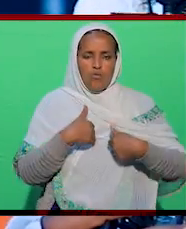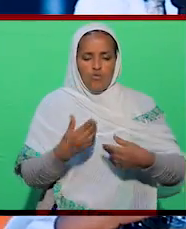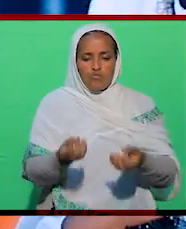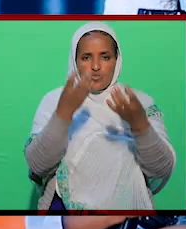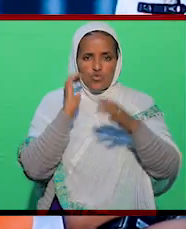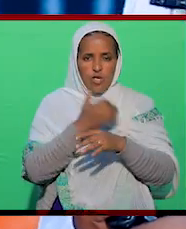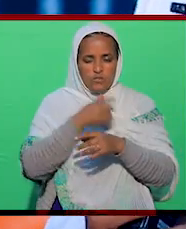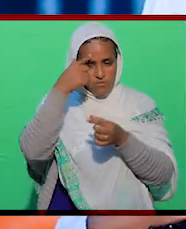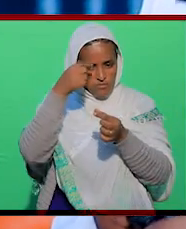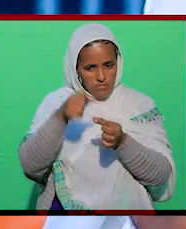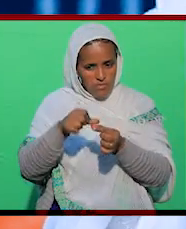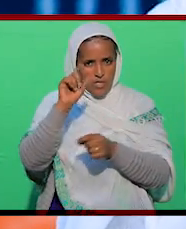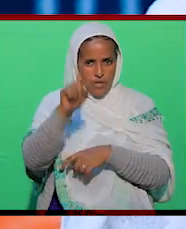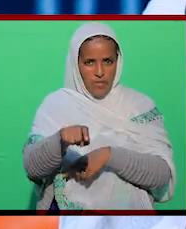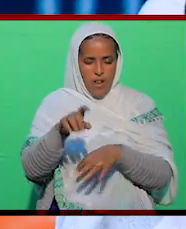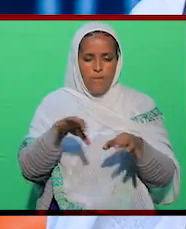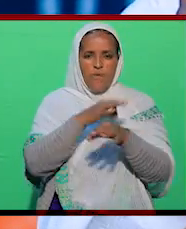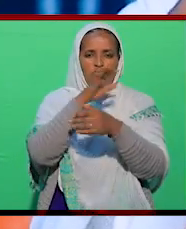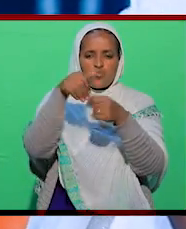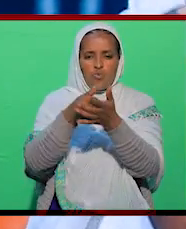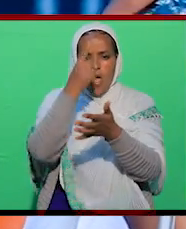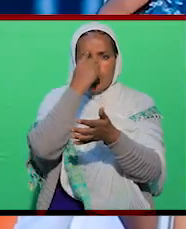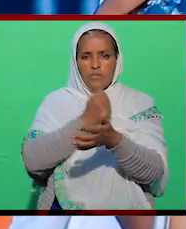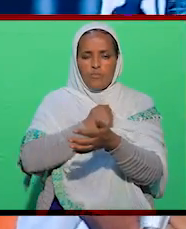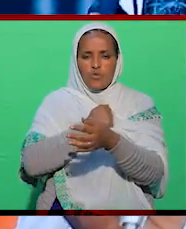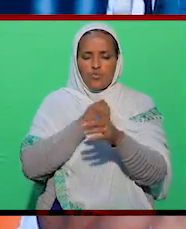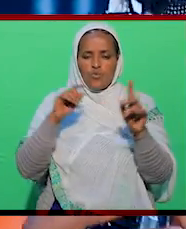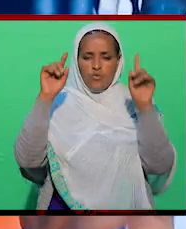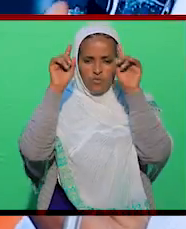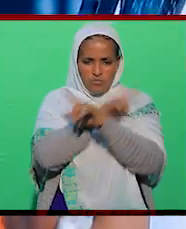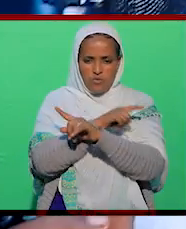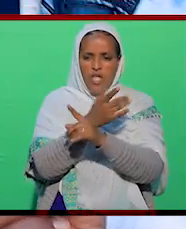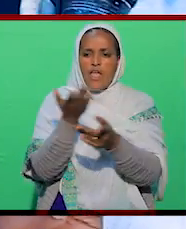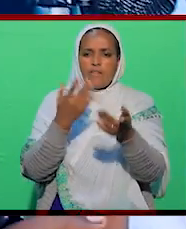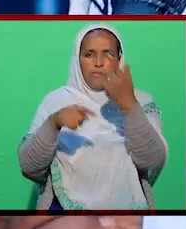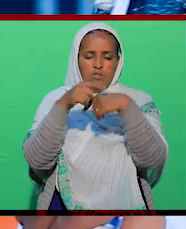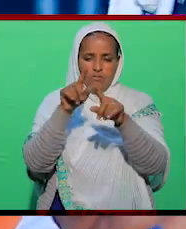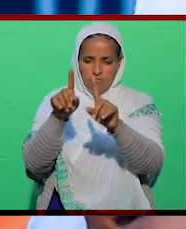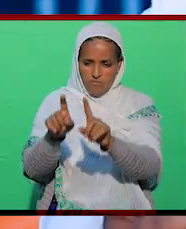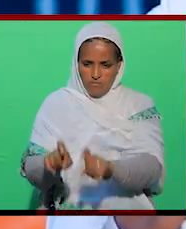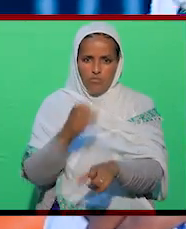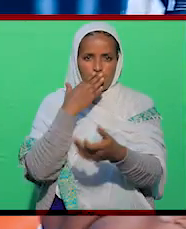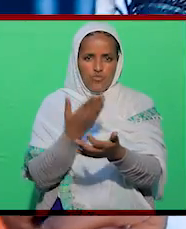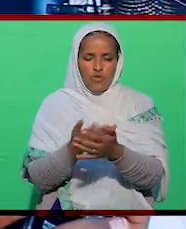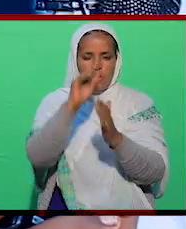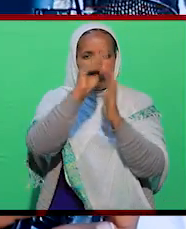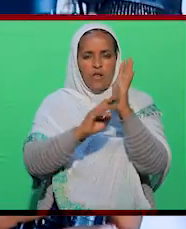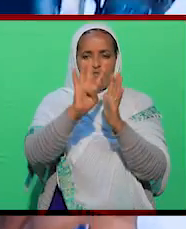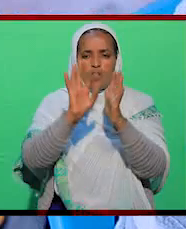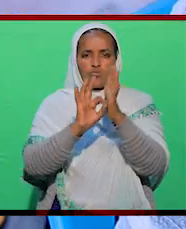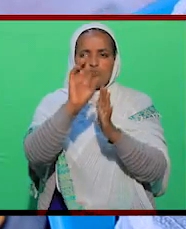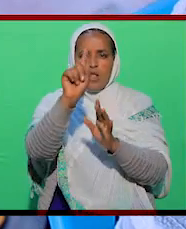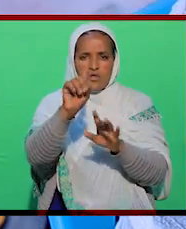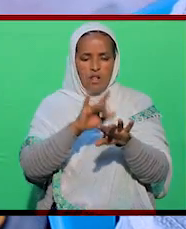መካከል፣ በእኛ መካከል ብዙዎቻችን ልናስተውላቸው ይገባል። መንፈስን ሁሉ አትመኑ፣ መናፍስ ከወዴት እንደሆኑ መርምሩ ይላል ቅዱስ ዮሐንስ በአንደኛ